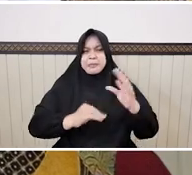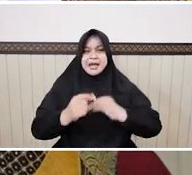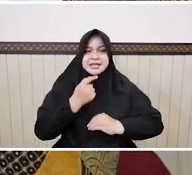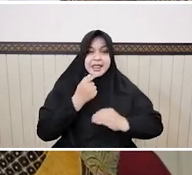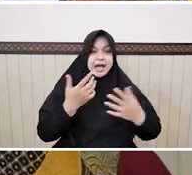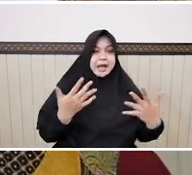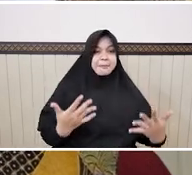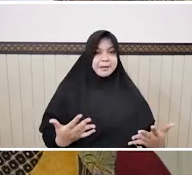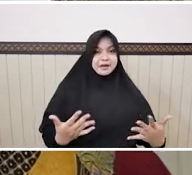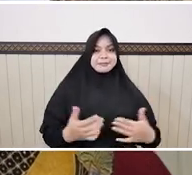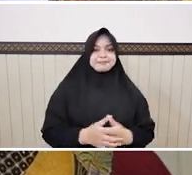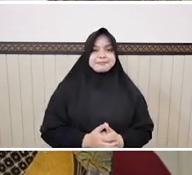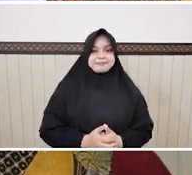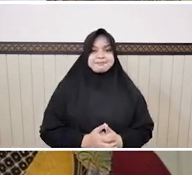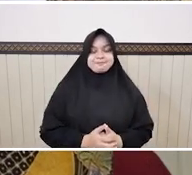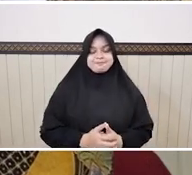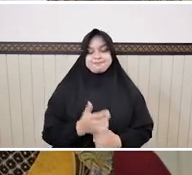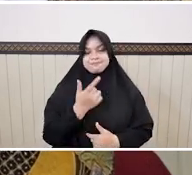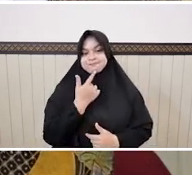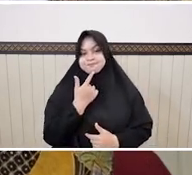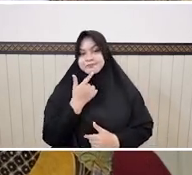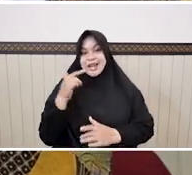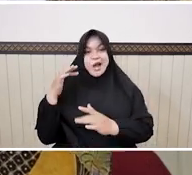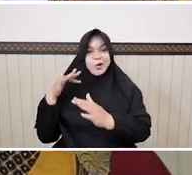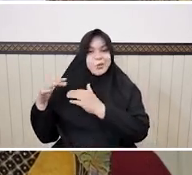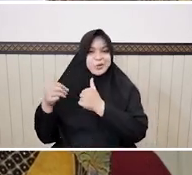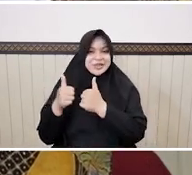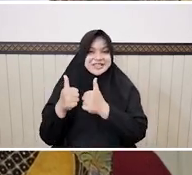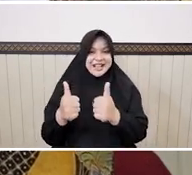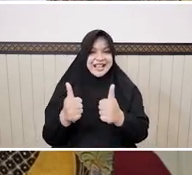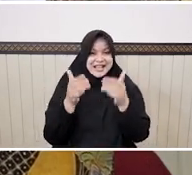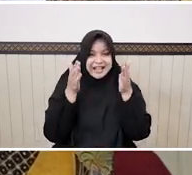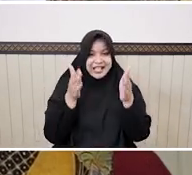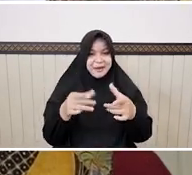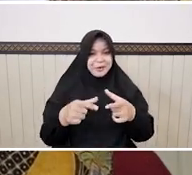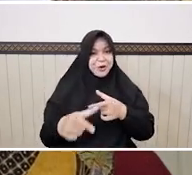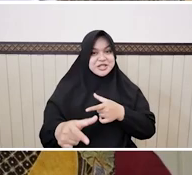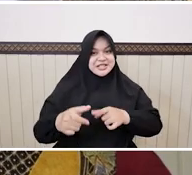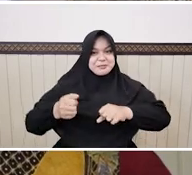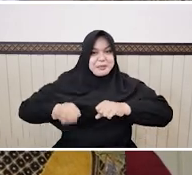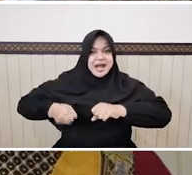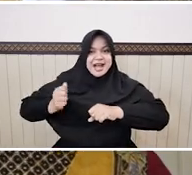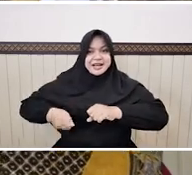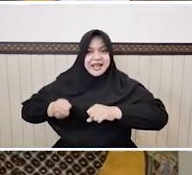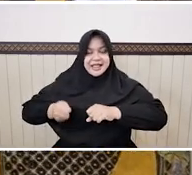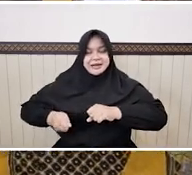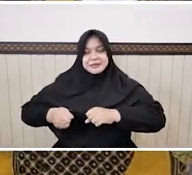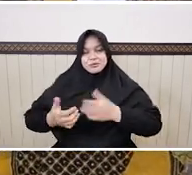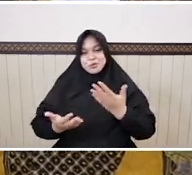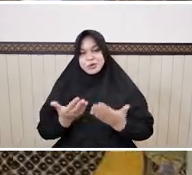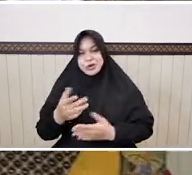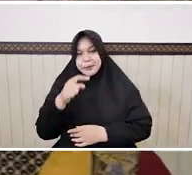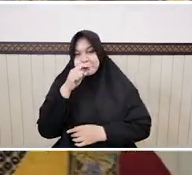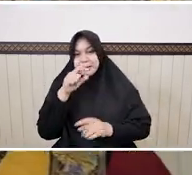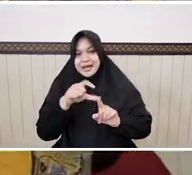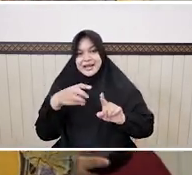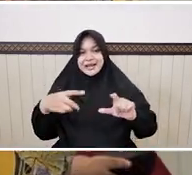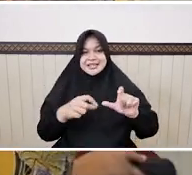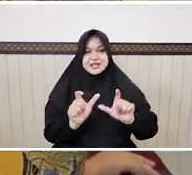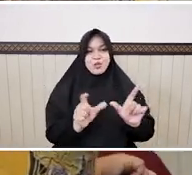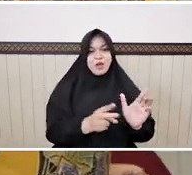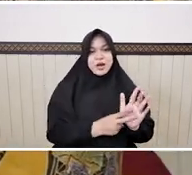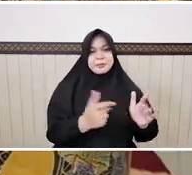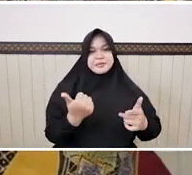soal Hai akomodasi yang layak dalam proses peradilan Mas desain bisa ceritakan Kenapa kemudian